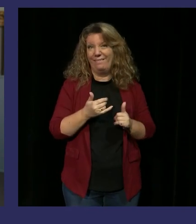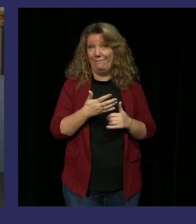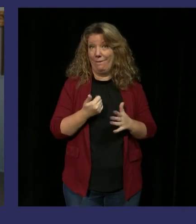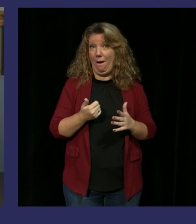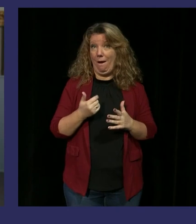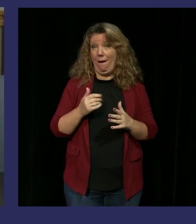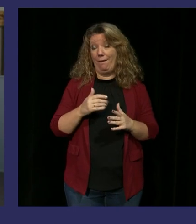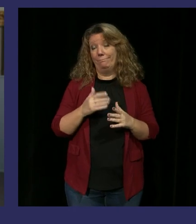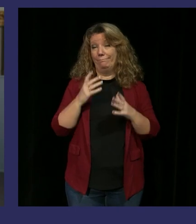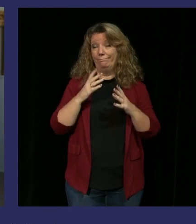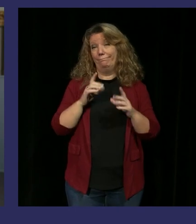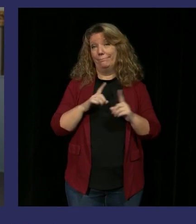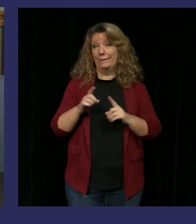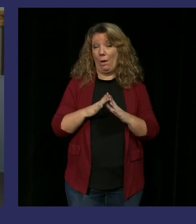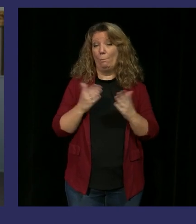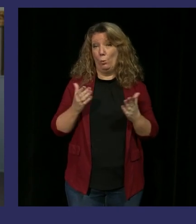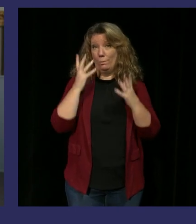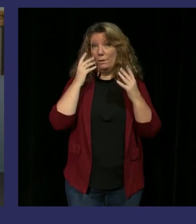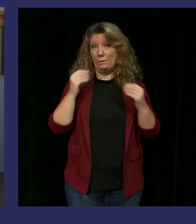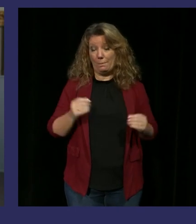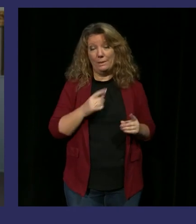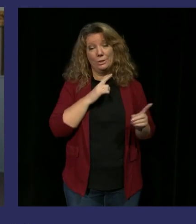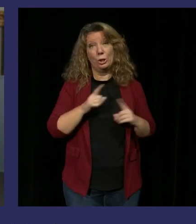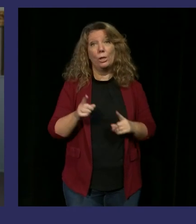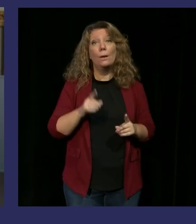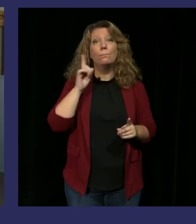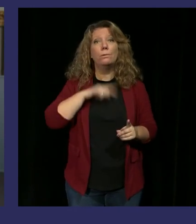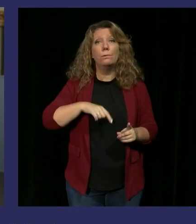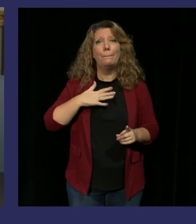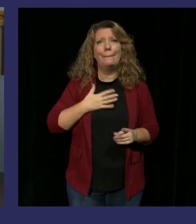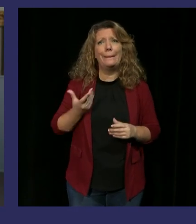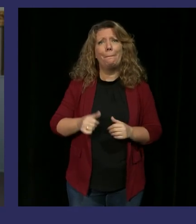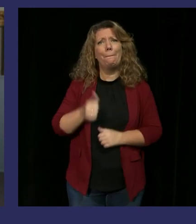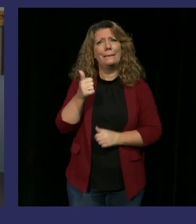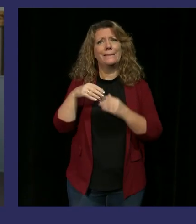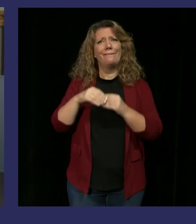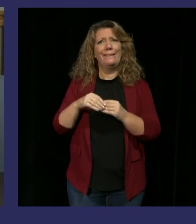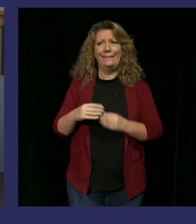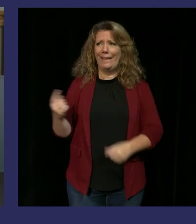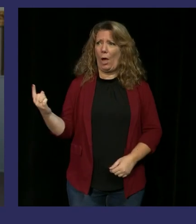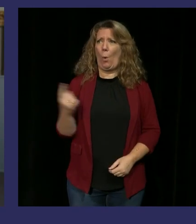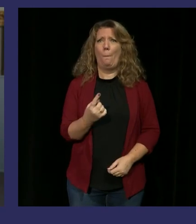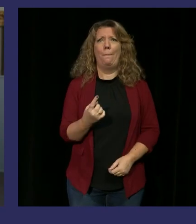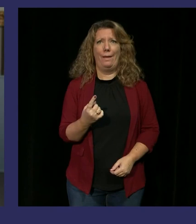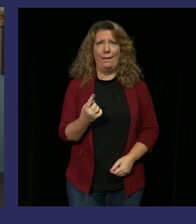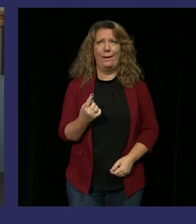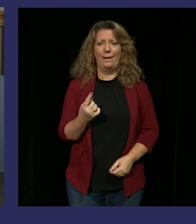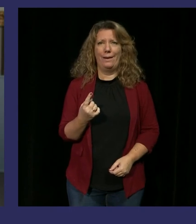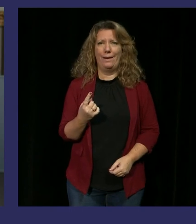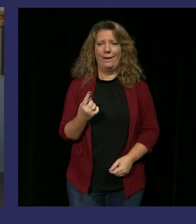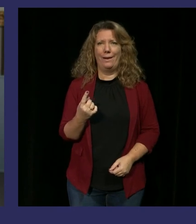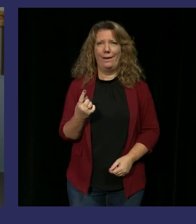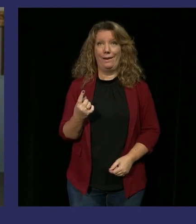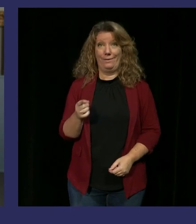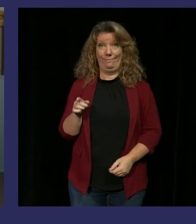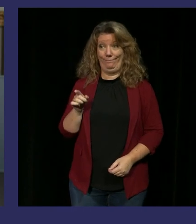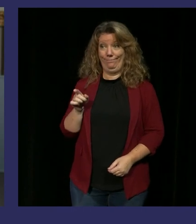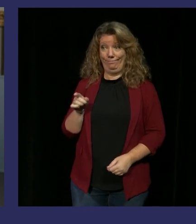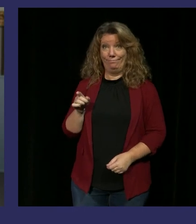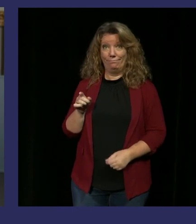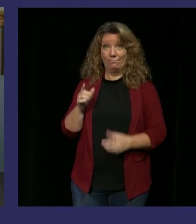samisk. Og plutselig så kommer bestevenninna mi inn gjennom døra. Og hun